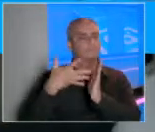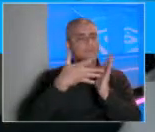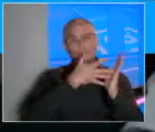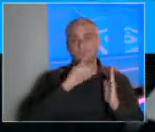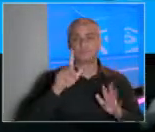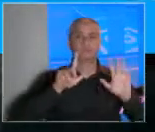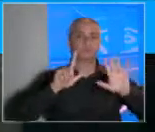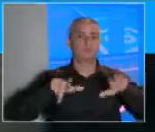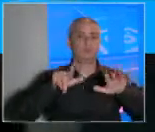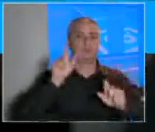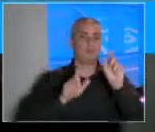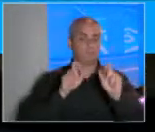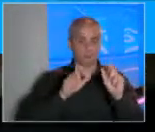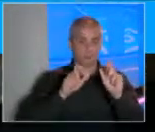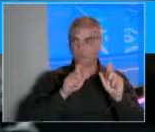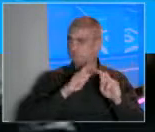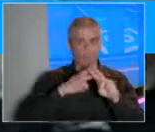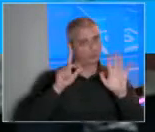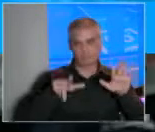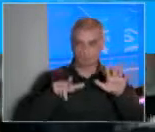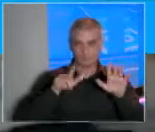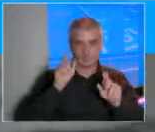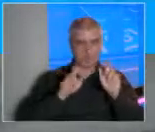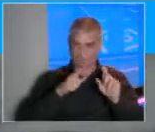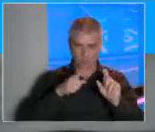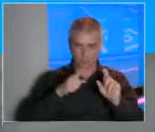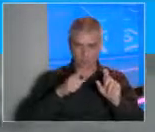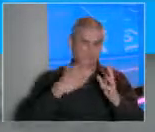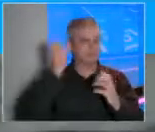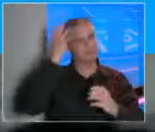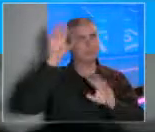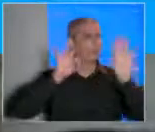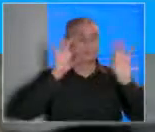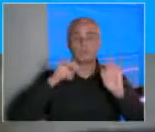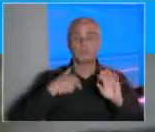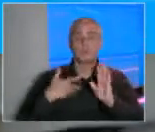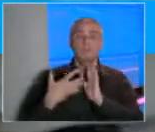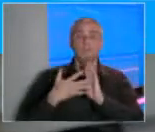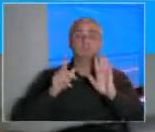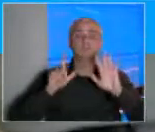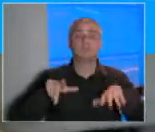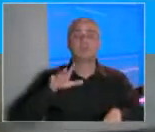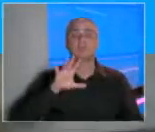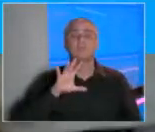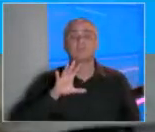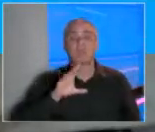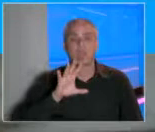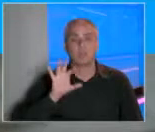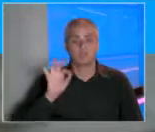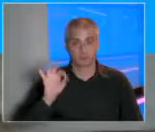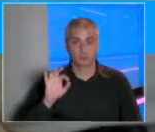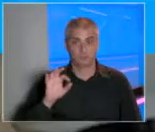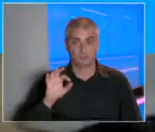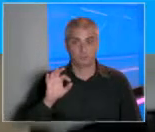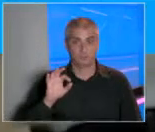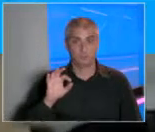שאמרת, 7,000 איש. עכשיו, זה לא 7,000 אנשים רנדומליים. אנחנו דוגמים 750 אנשים. מדגם מייצג